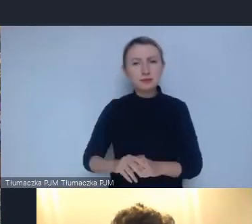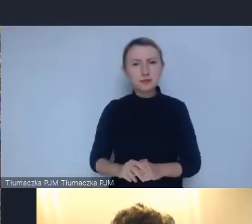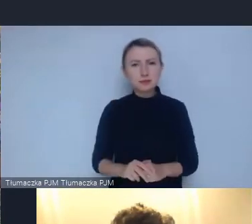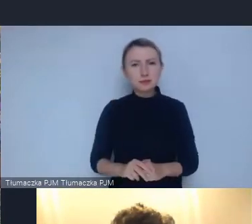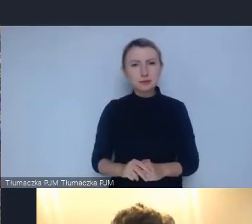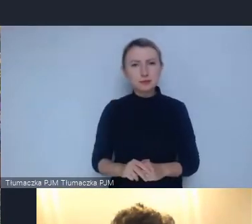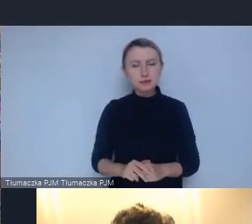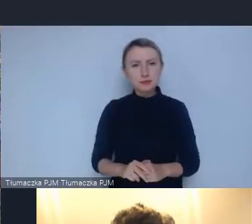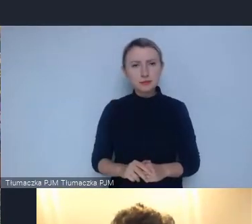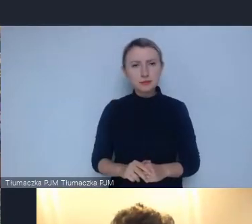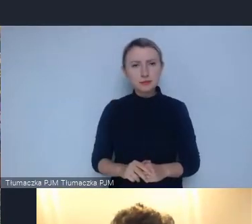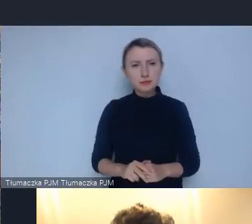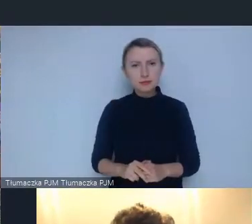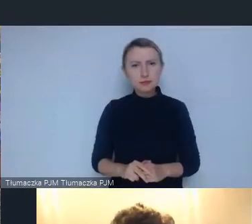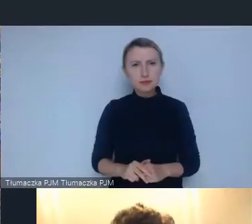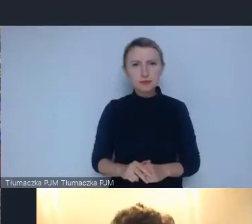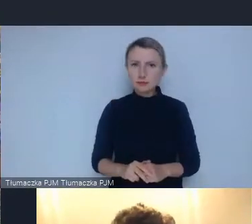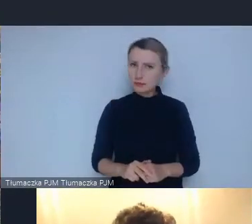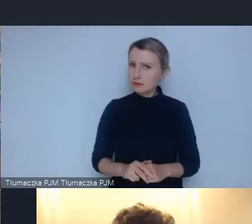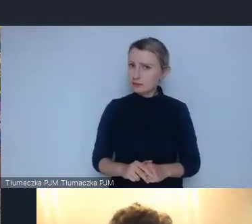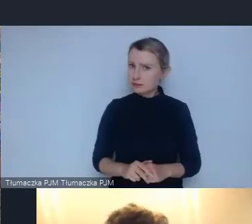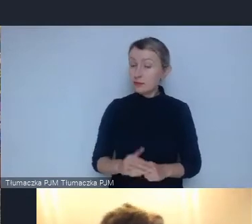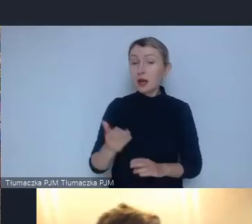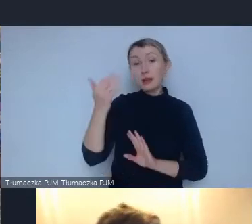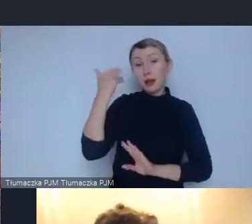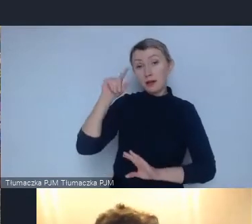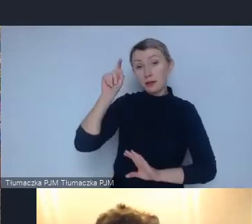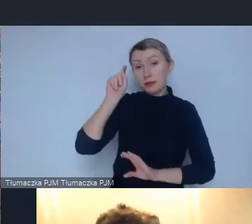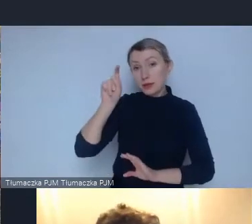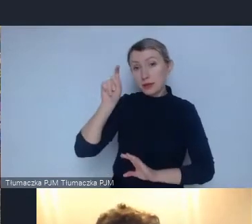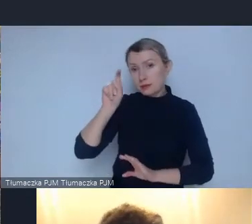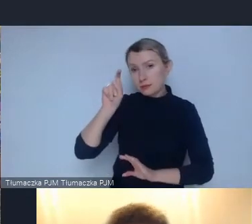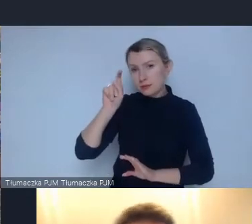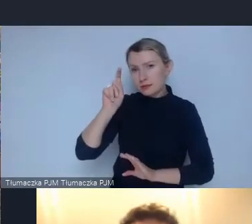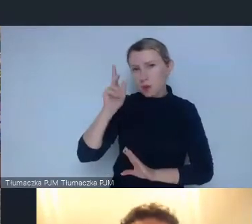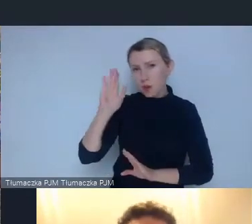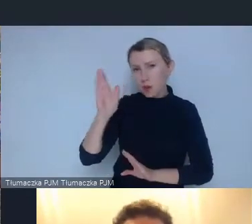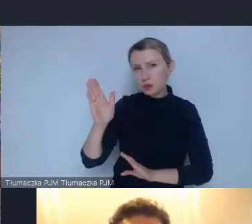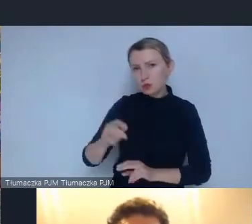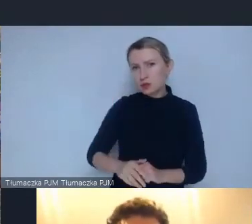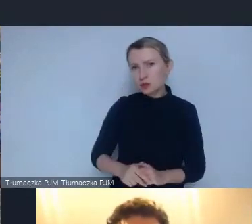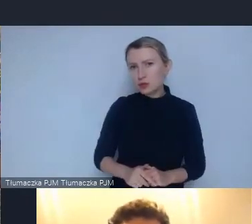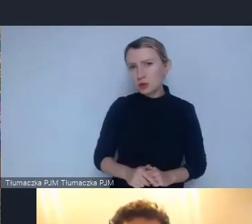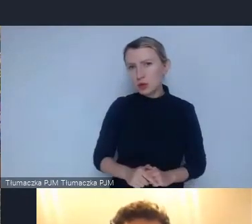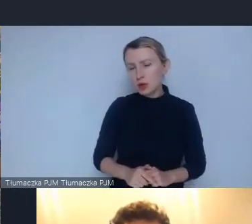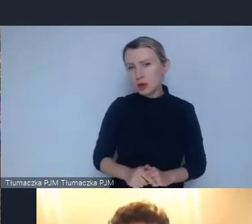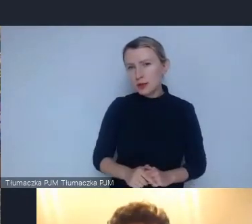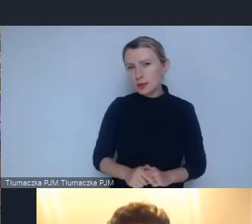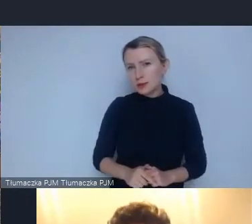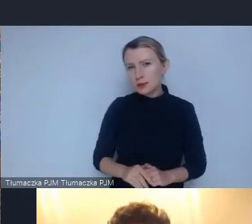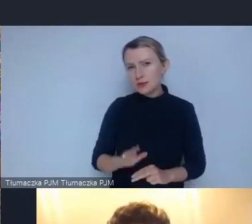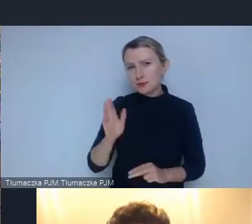później krajów skandynawskich, gdzie ci nasi mieszkańcy wyjeżdżali, zarabiali i wracali. Dzisiaj